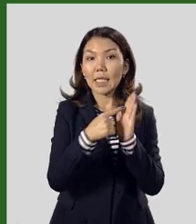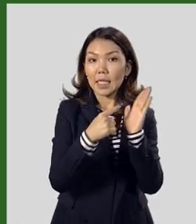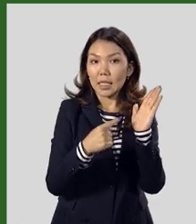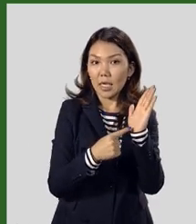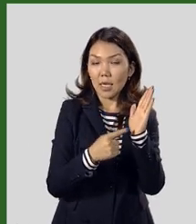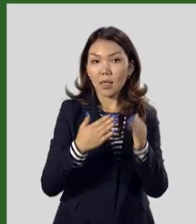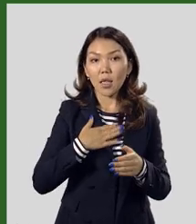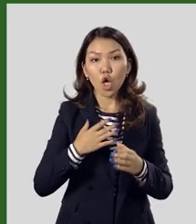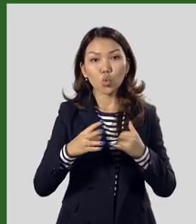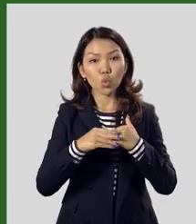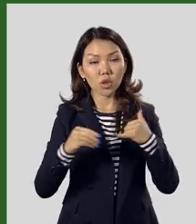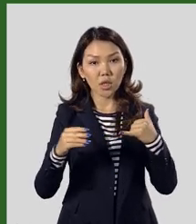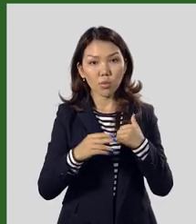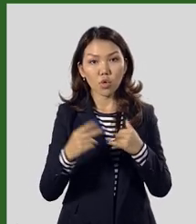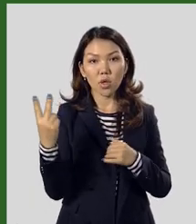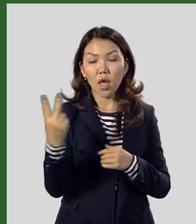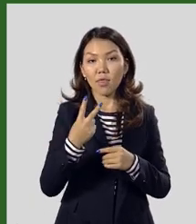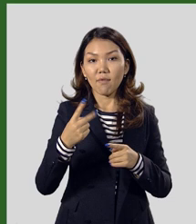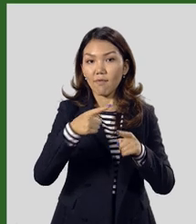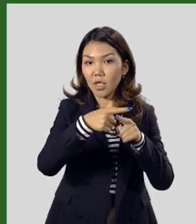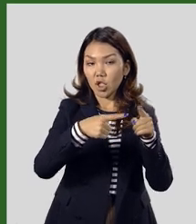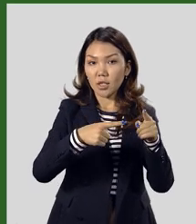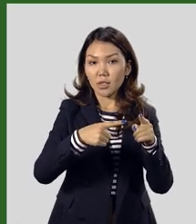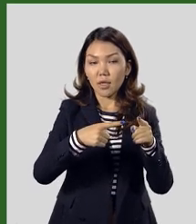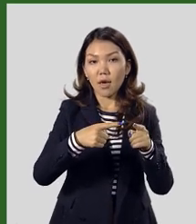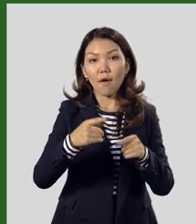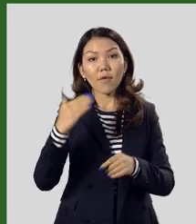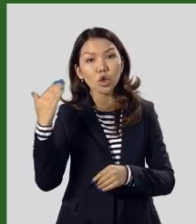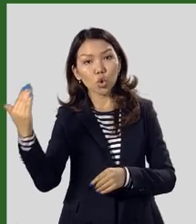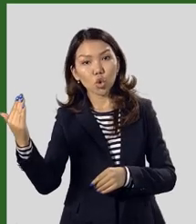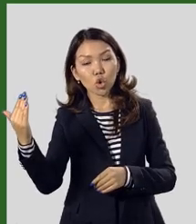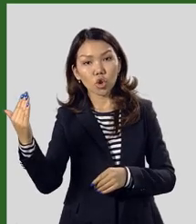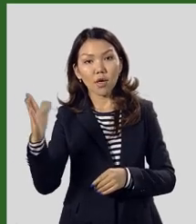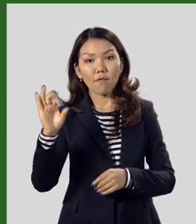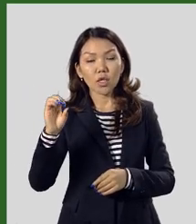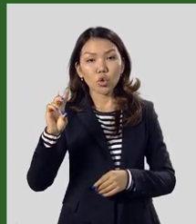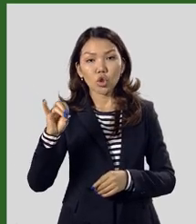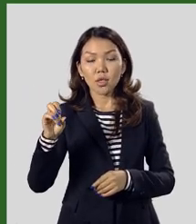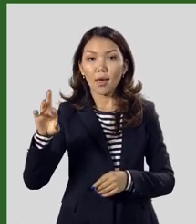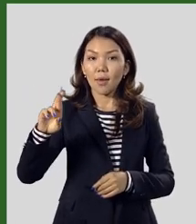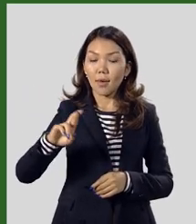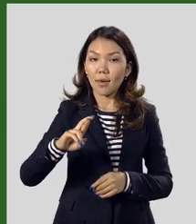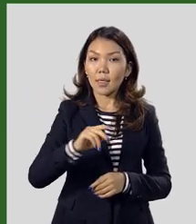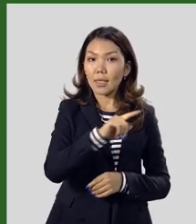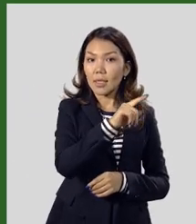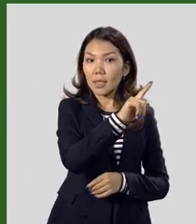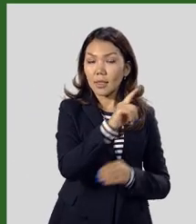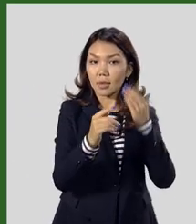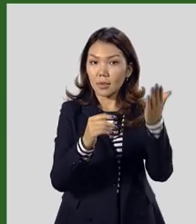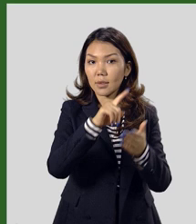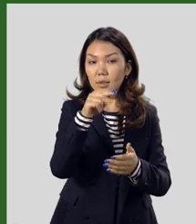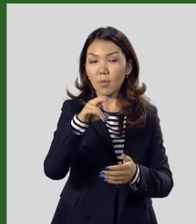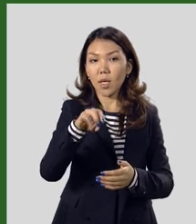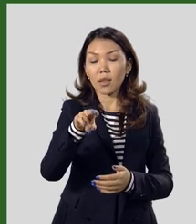два полушария – восточное и западное. Поэтому долгота бывает восточная